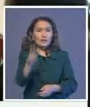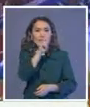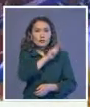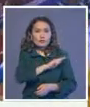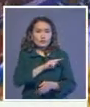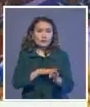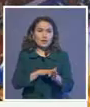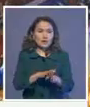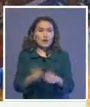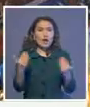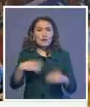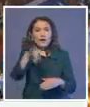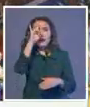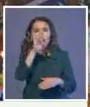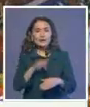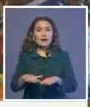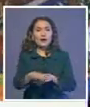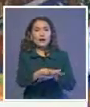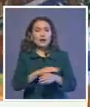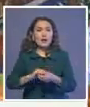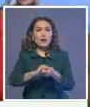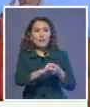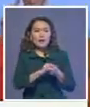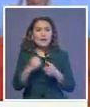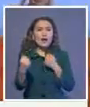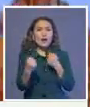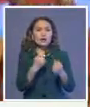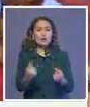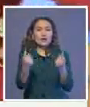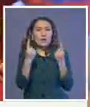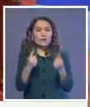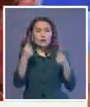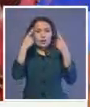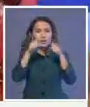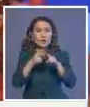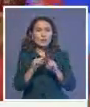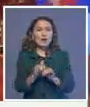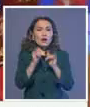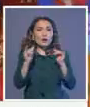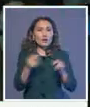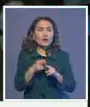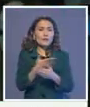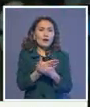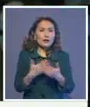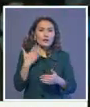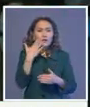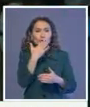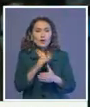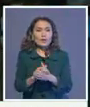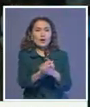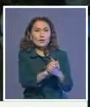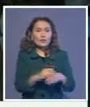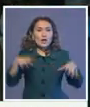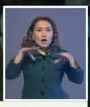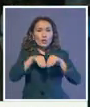істеген жұмыстары. Бүгінде Қазақстан халқы ассамблеясы іргесі берік бекіген беделді институт, қанатын кеңге жайып, түрлі ұлт пен ұлыс